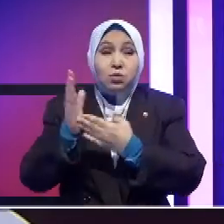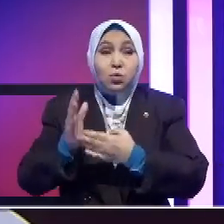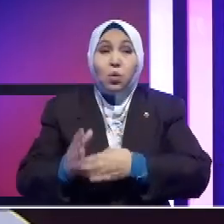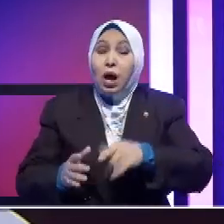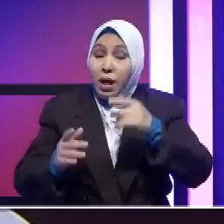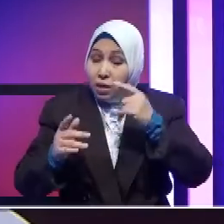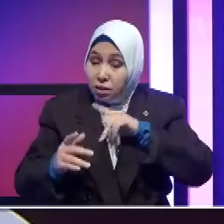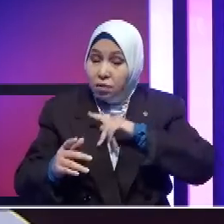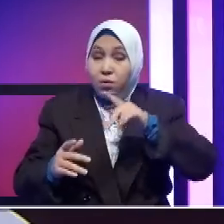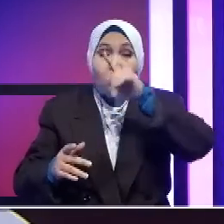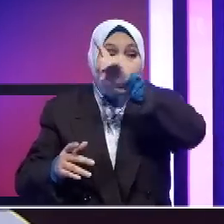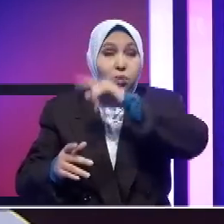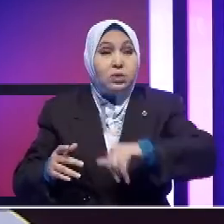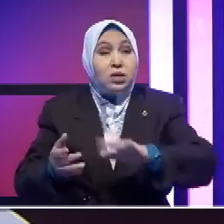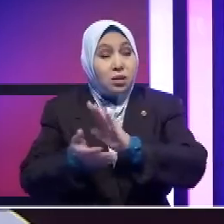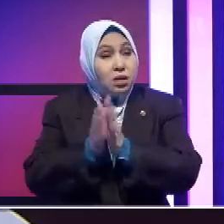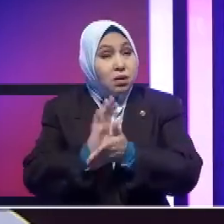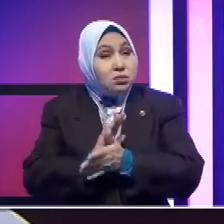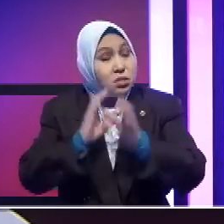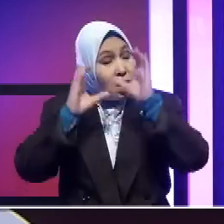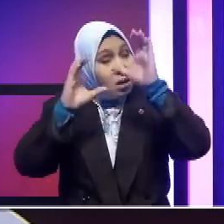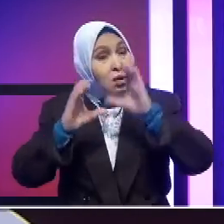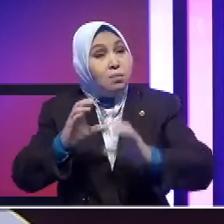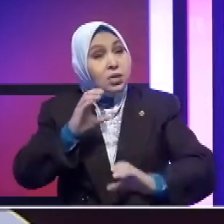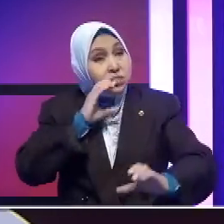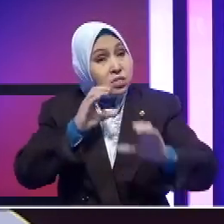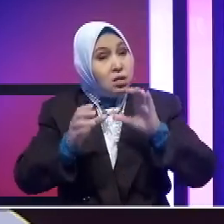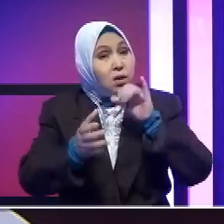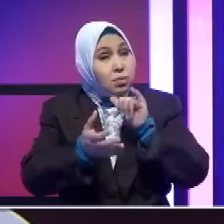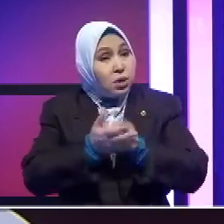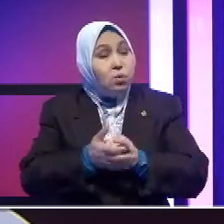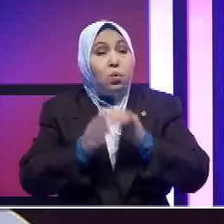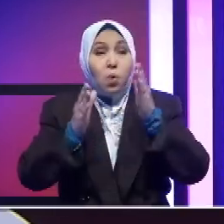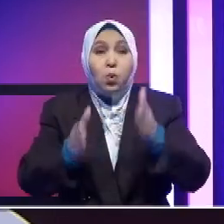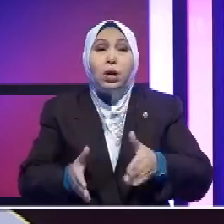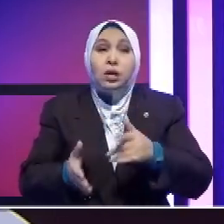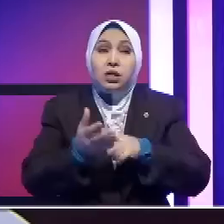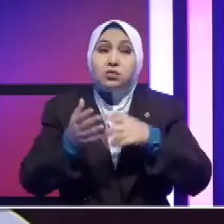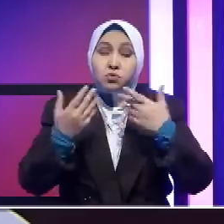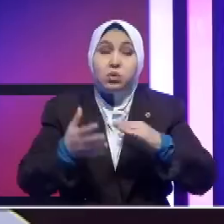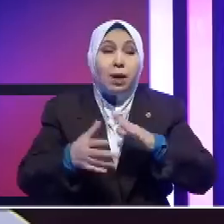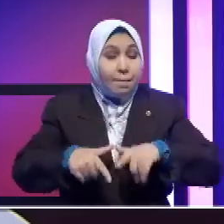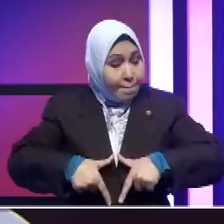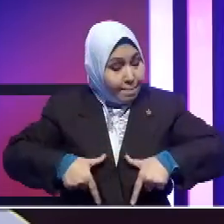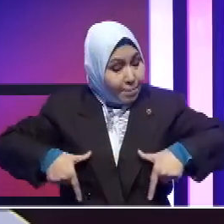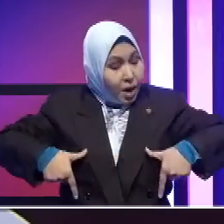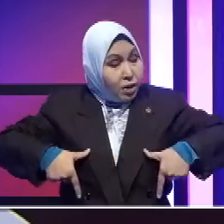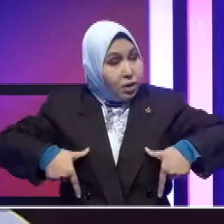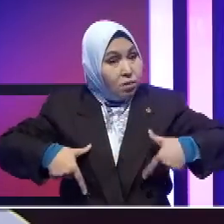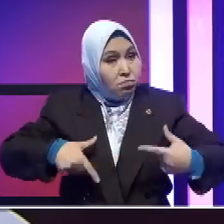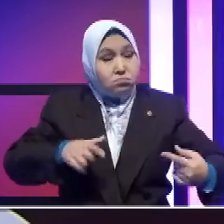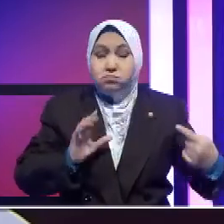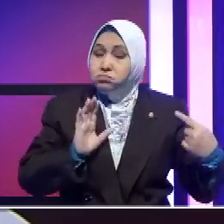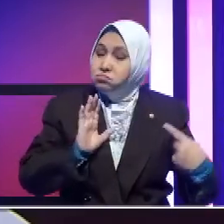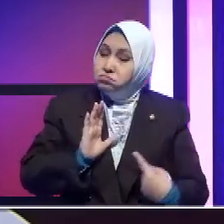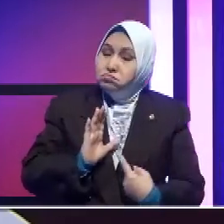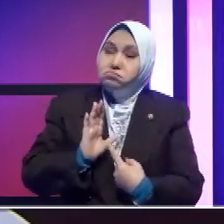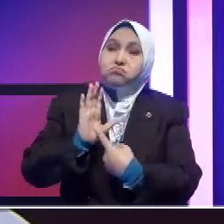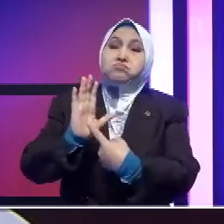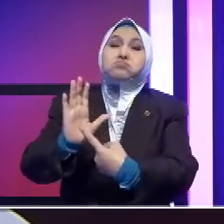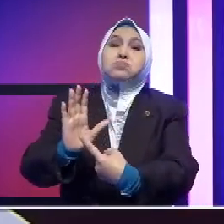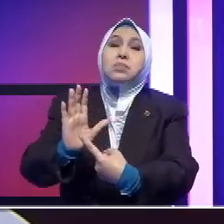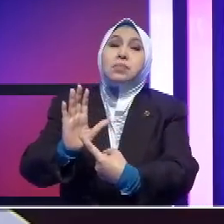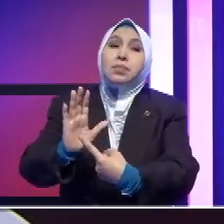Tuhanmu. Ini sensitif, Ustaz. Ya. Ya, cara bercakap begini. So, orang ini dah mula berani dah, ya, dia muncul juga pasal ini ada kaitan